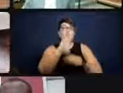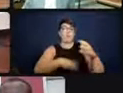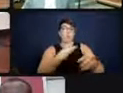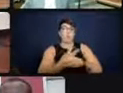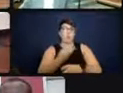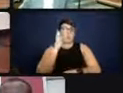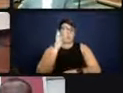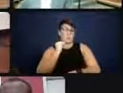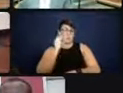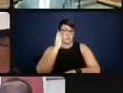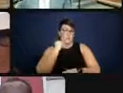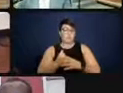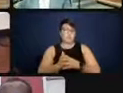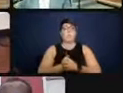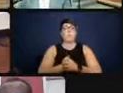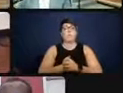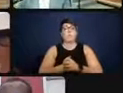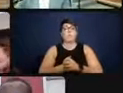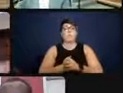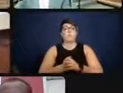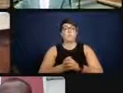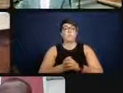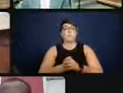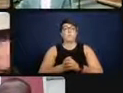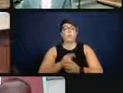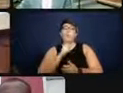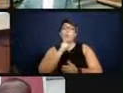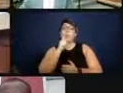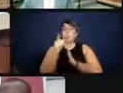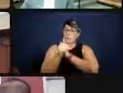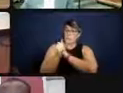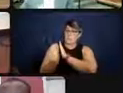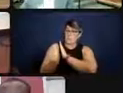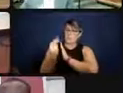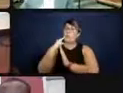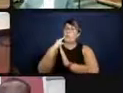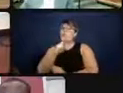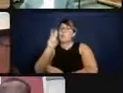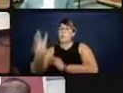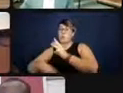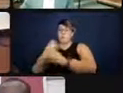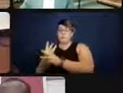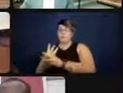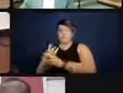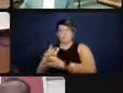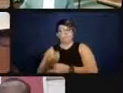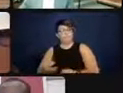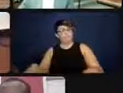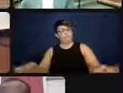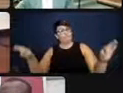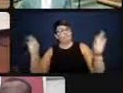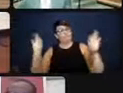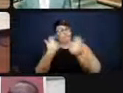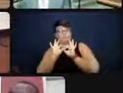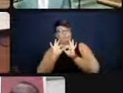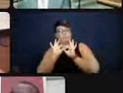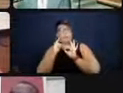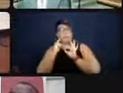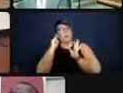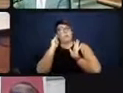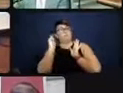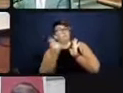المهارات لاستكشاف الفرص في الحياة العملية. وإن الأمور هذه